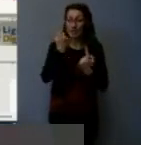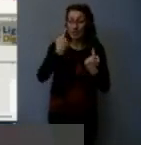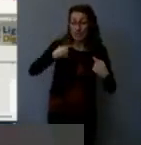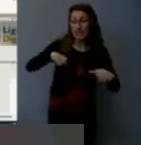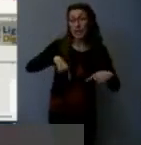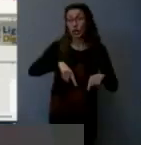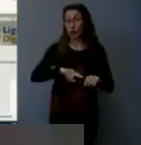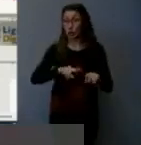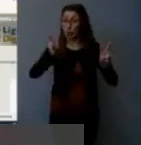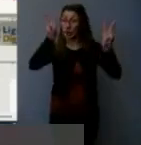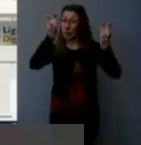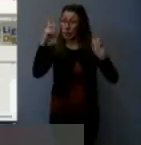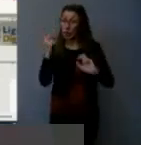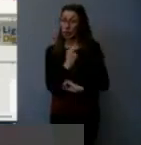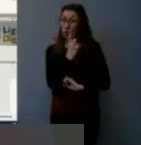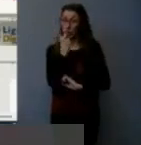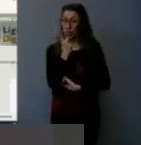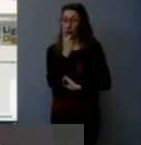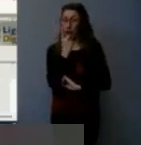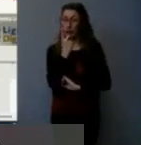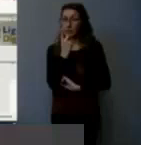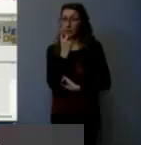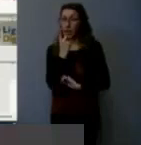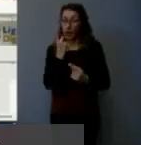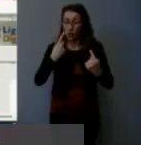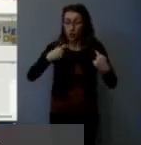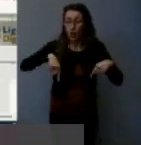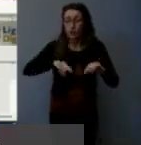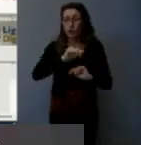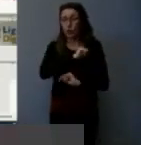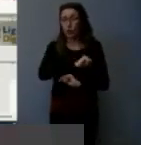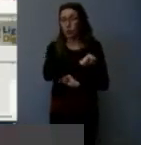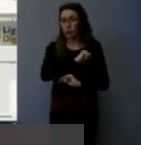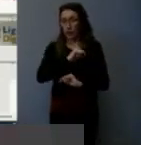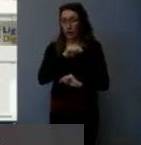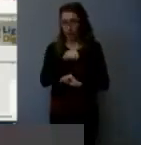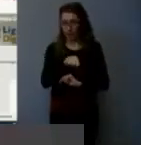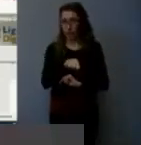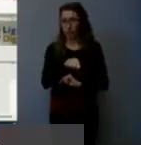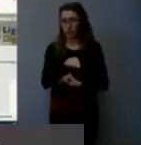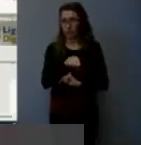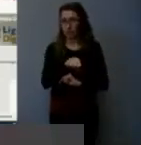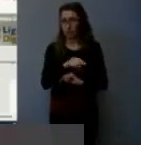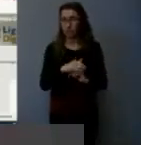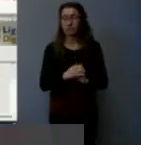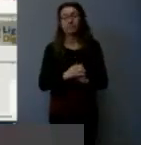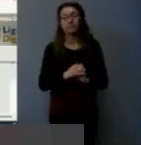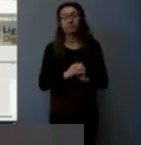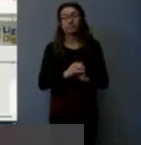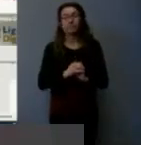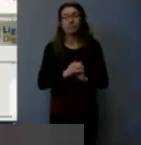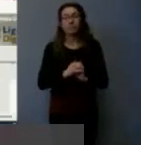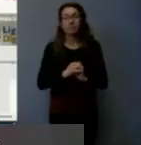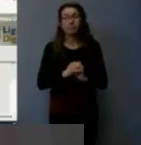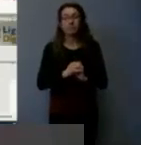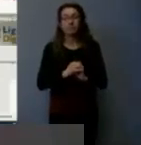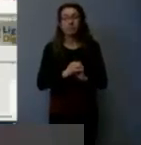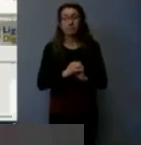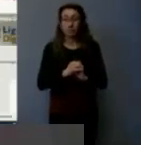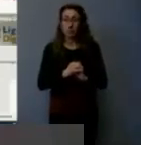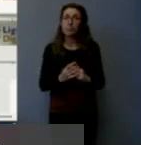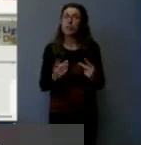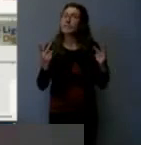monotematica del Consiglio Comunale prima che si concluda